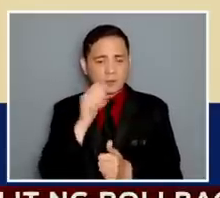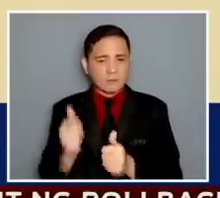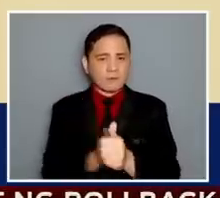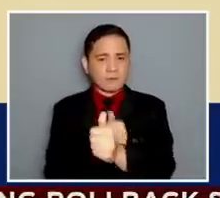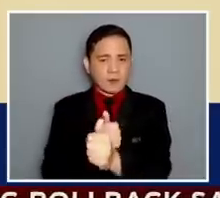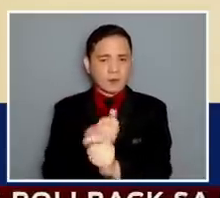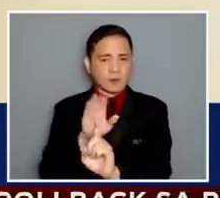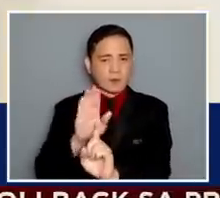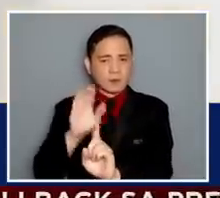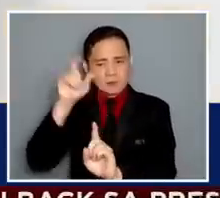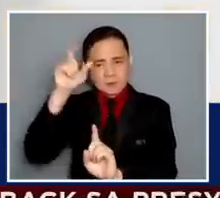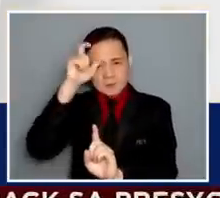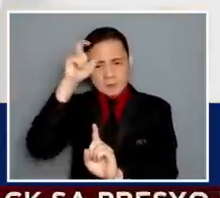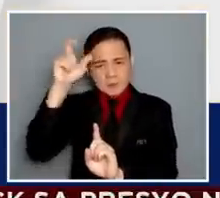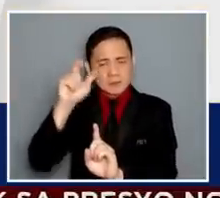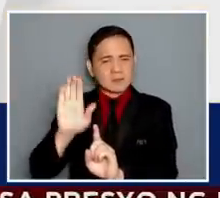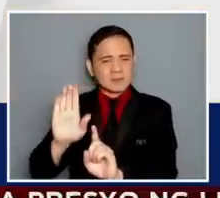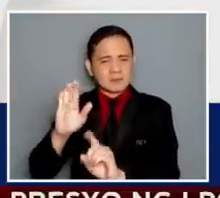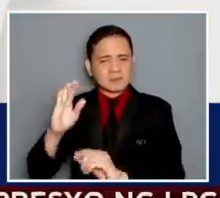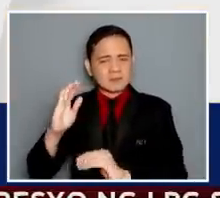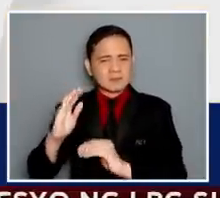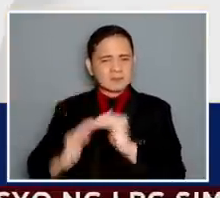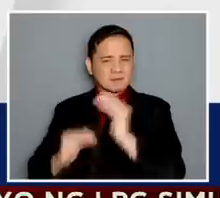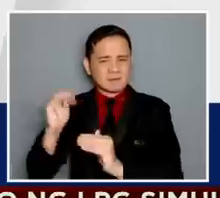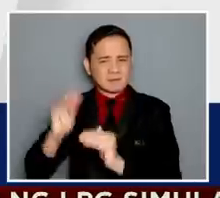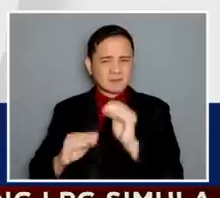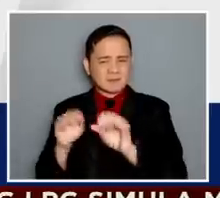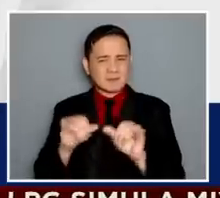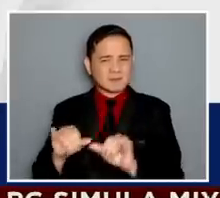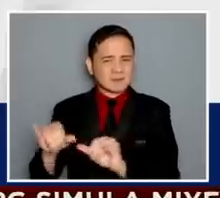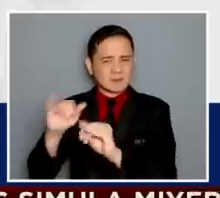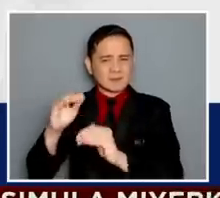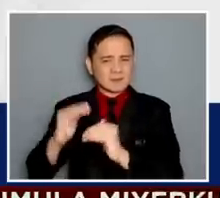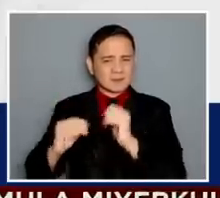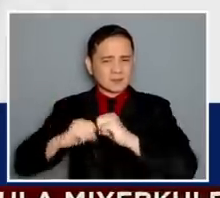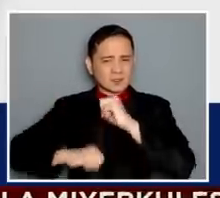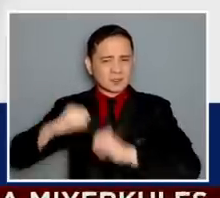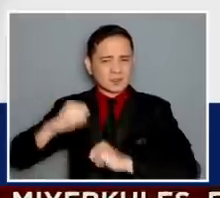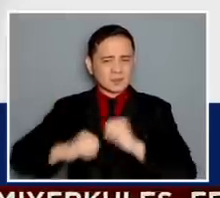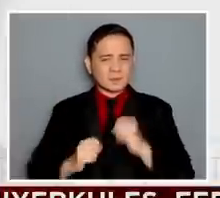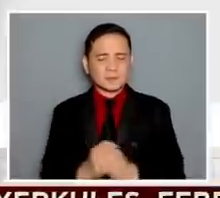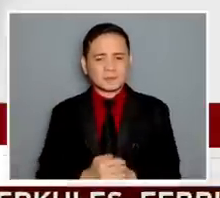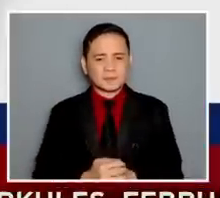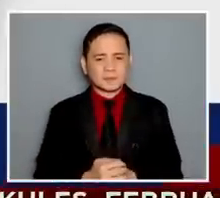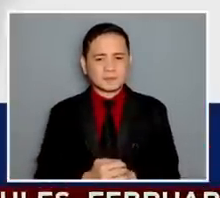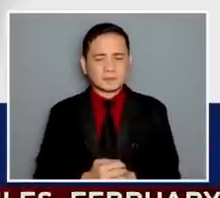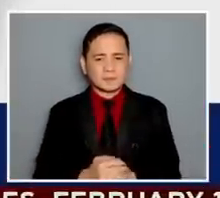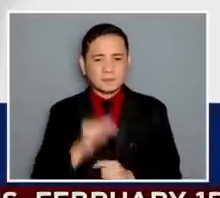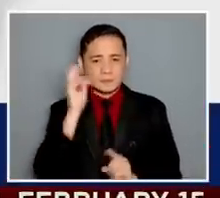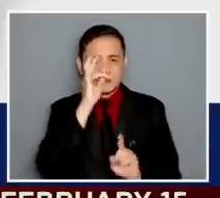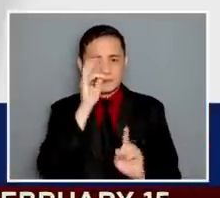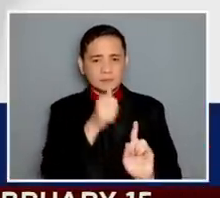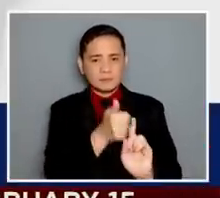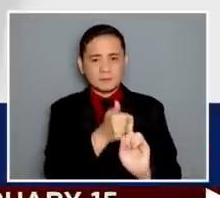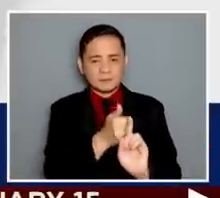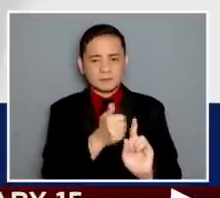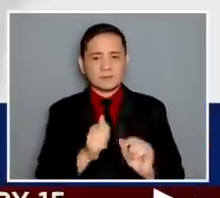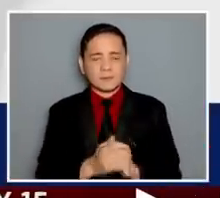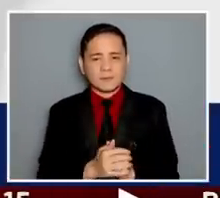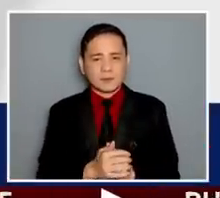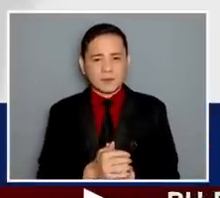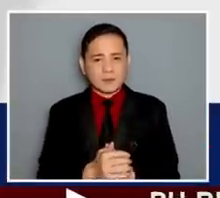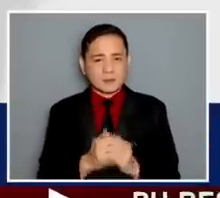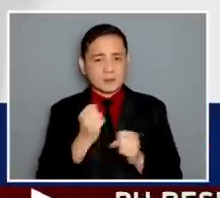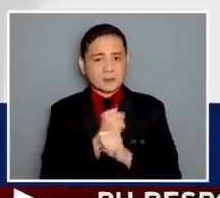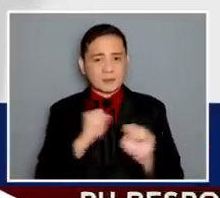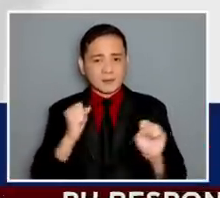Using international standards. Nakalabas naman na ng intensive care unit o ICU ang Pinay na nakaligtas sa Lindol matapos dalawat